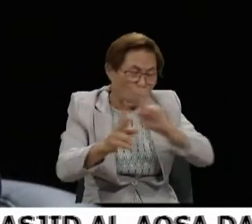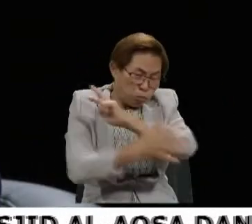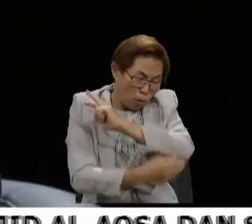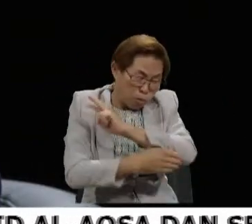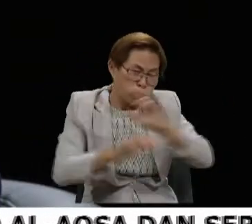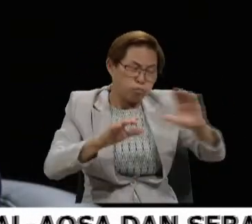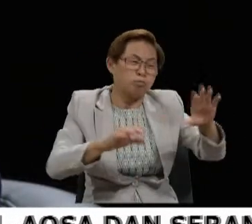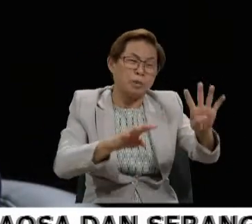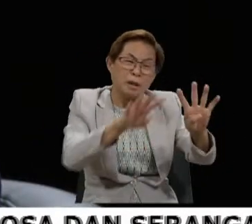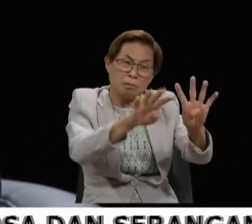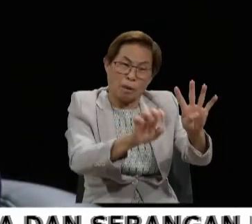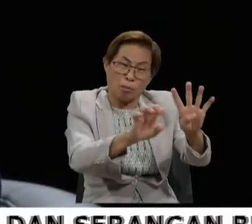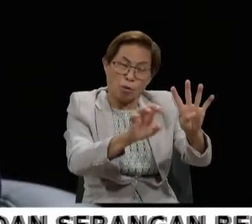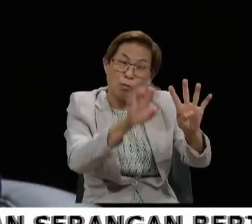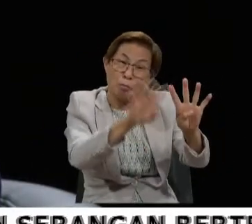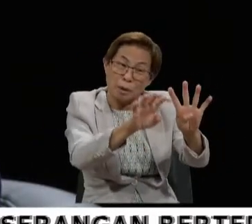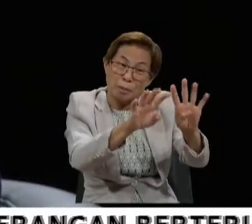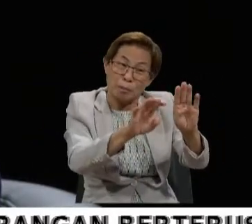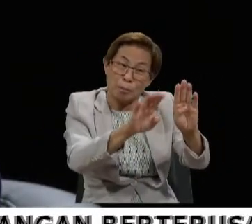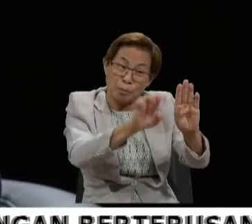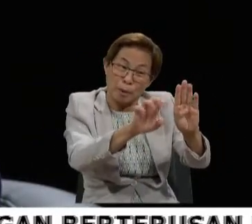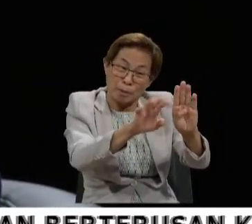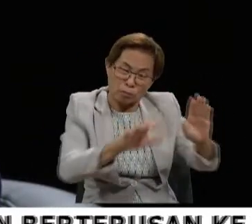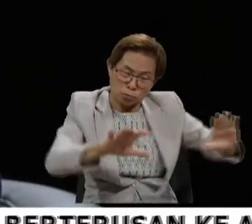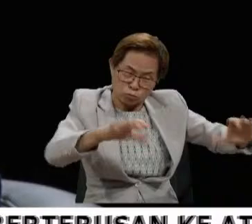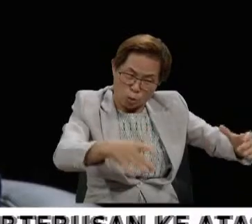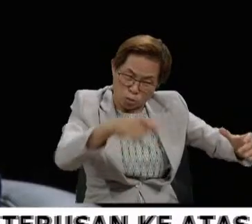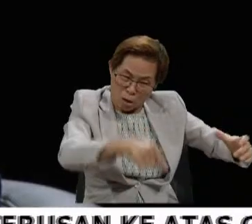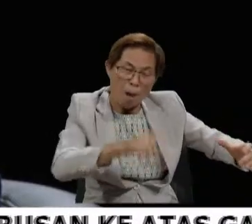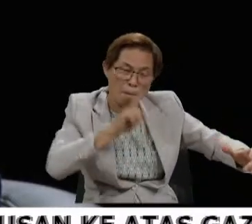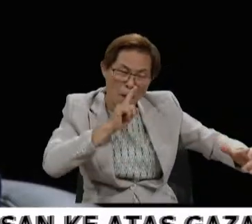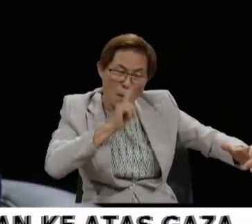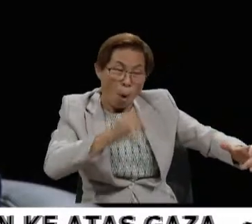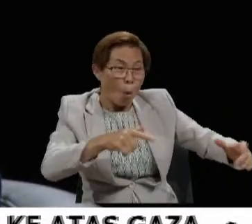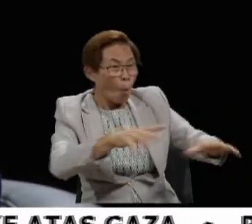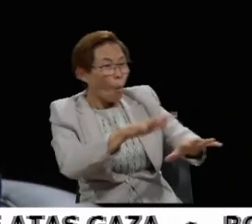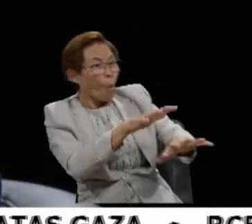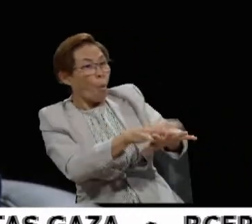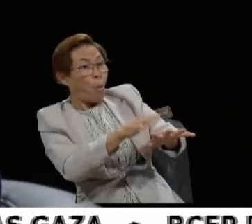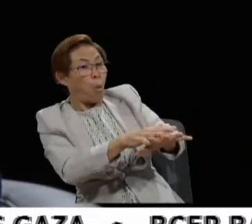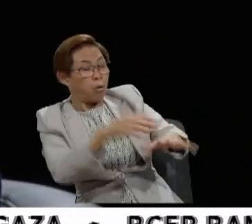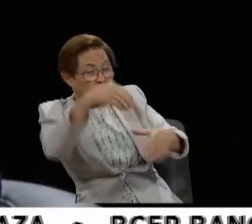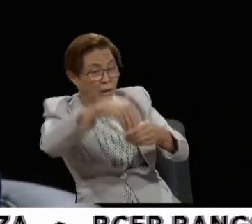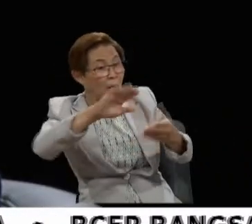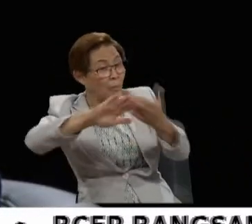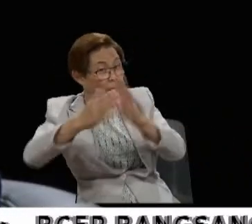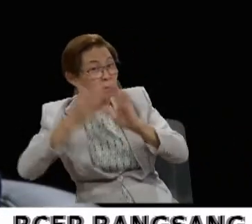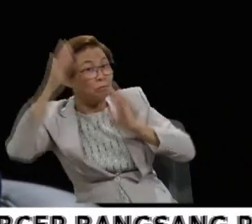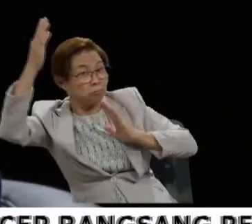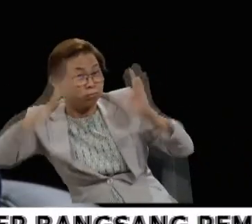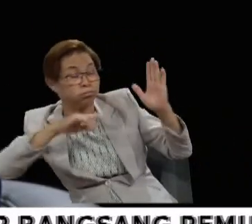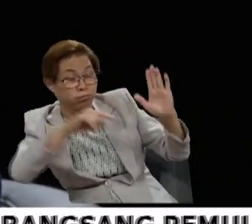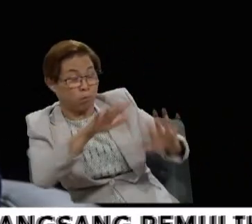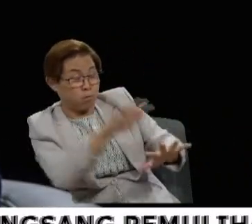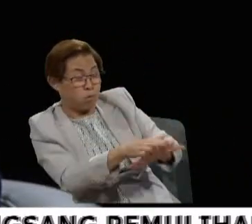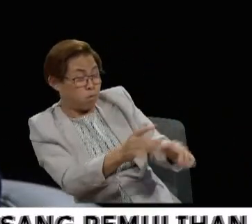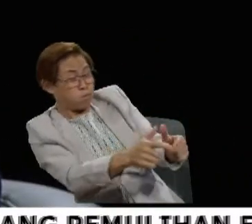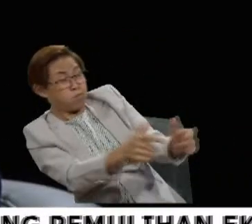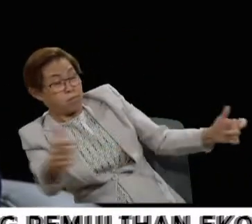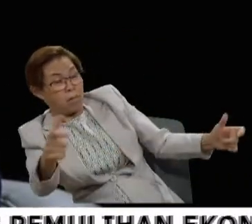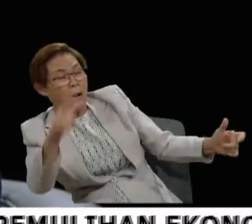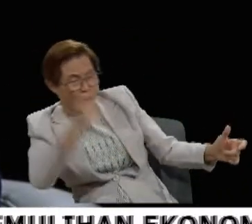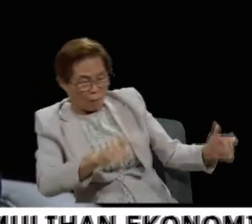golongan B40 ni memang golongan yang besar dalam masyarakat kita dan mereka